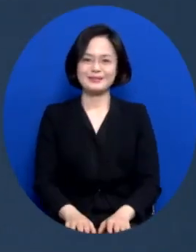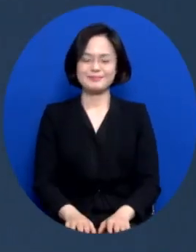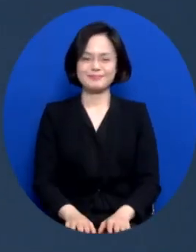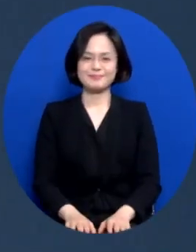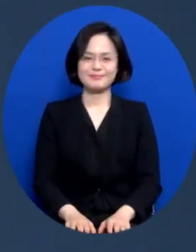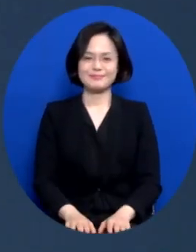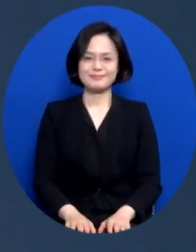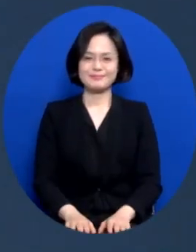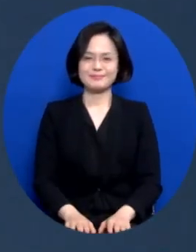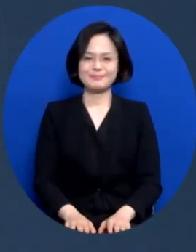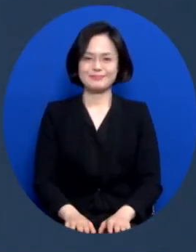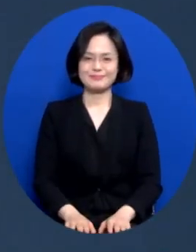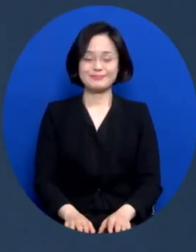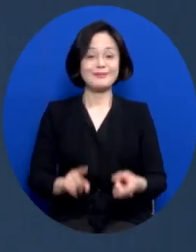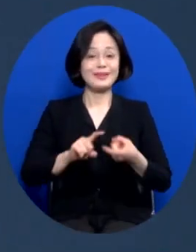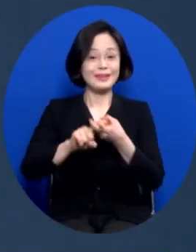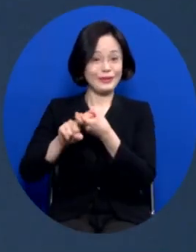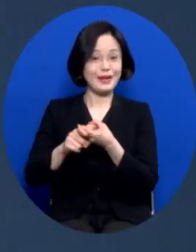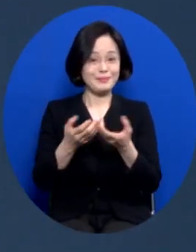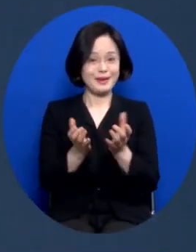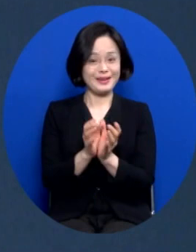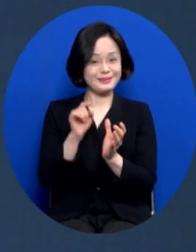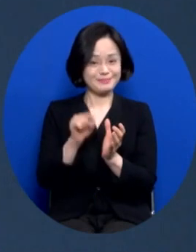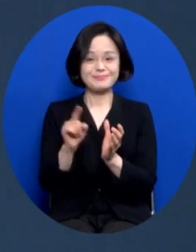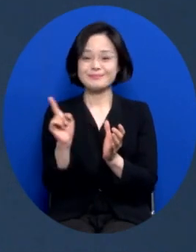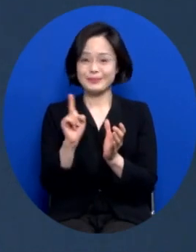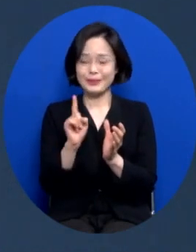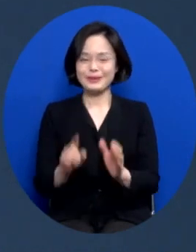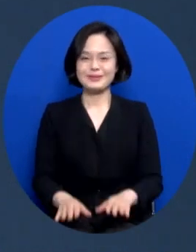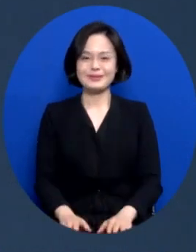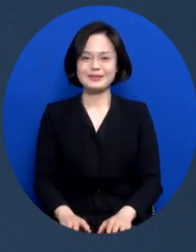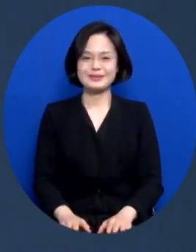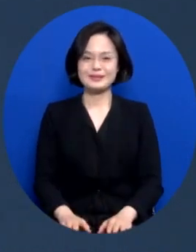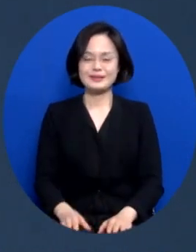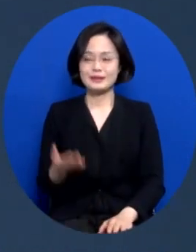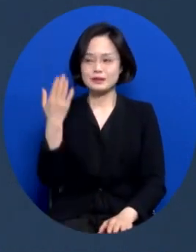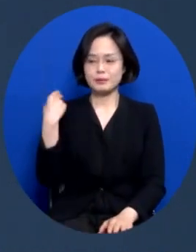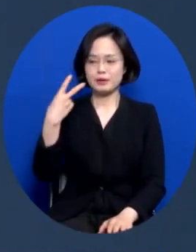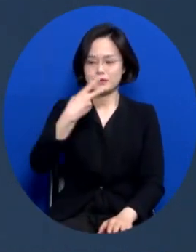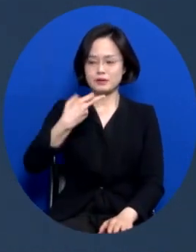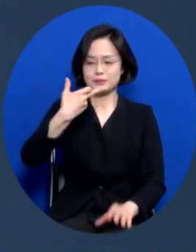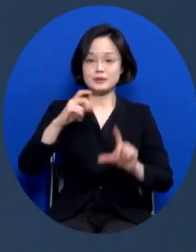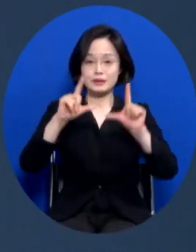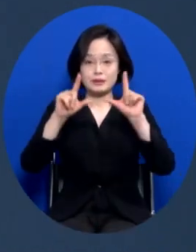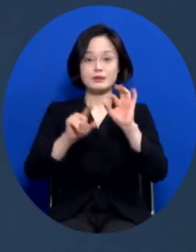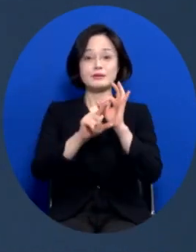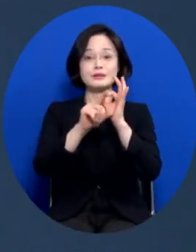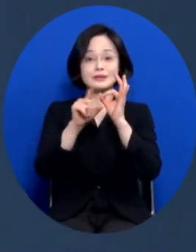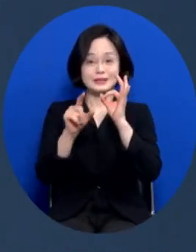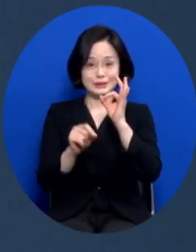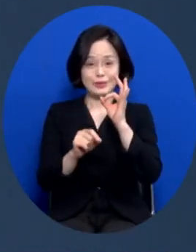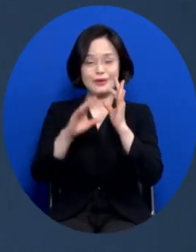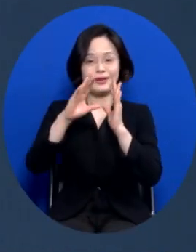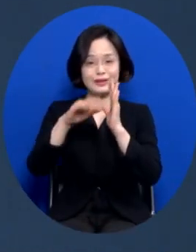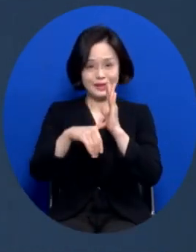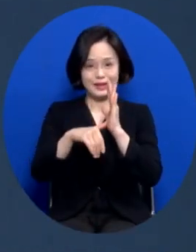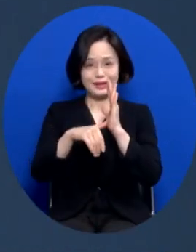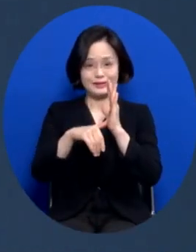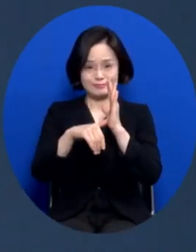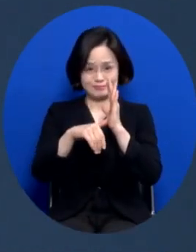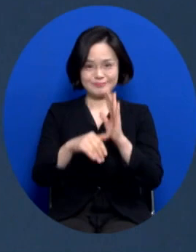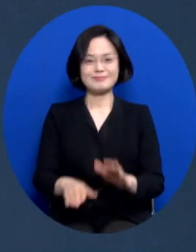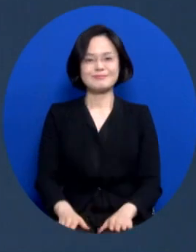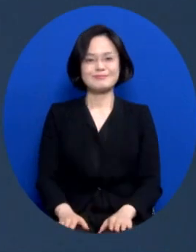바람같이 수업 경남도민 여러분 지난 2017년 10월 동성애